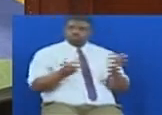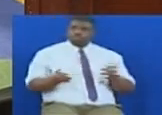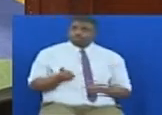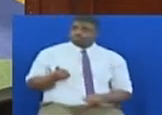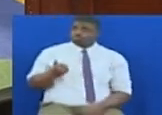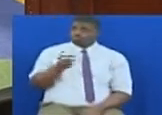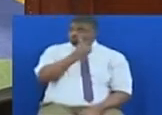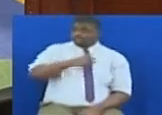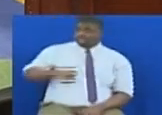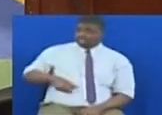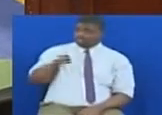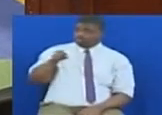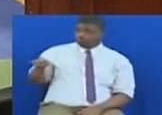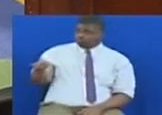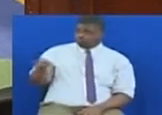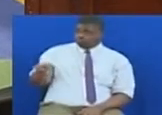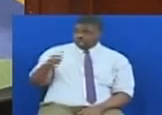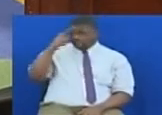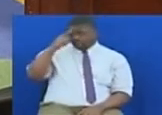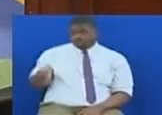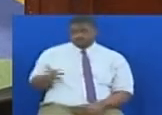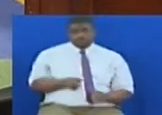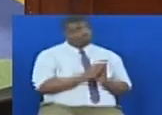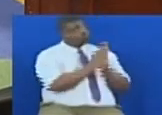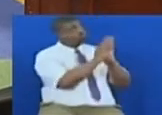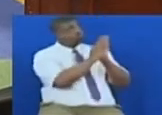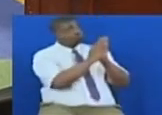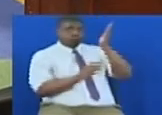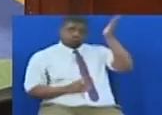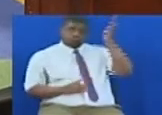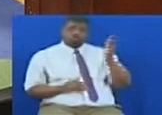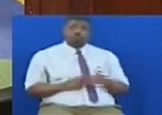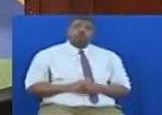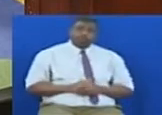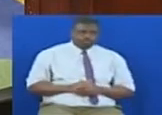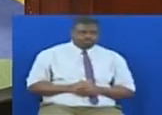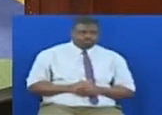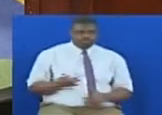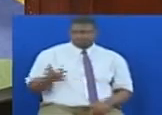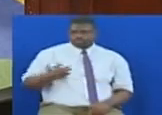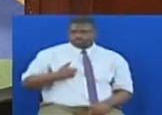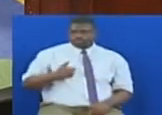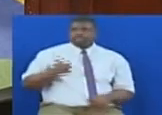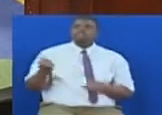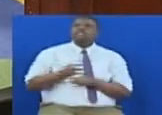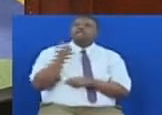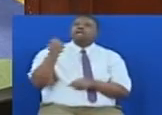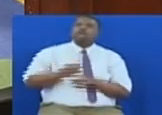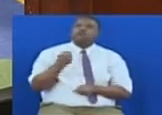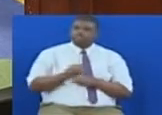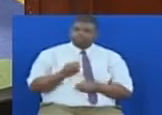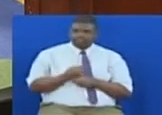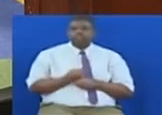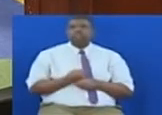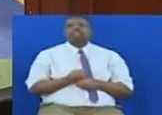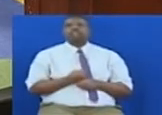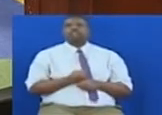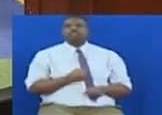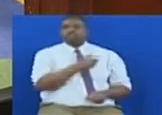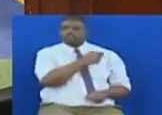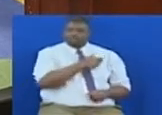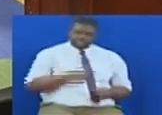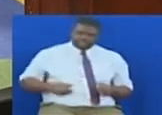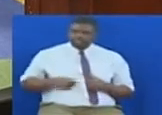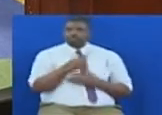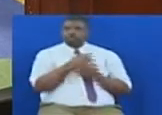huyu anamwamini Mungu. Mimi ni moja ya watu ambao wamefanya kazi na mheshimiwa rais wetu Magufuli.